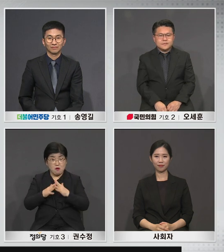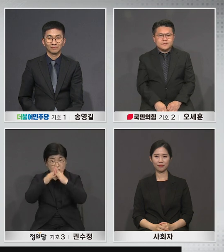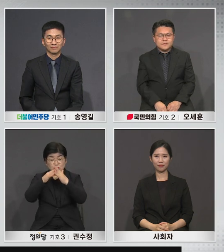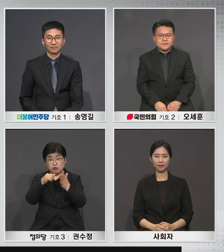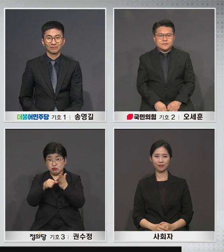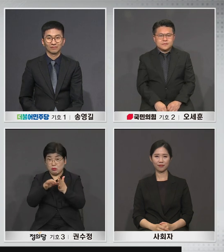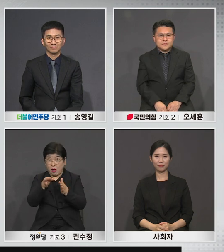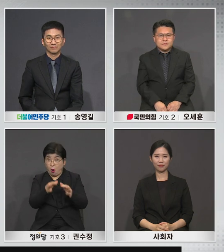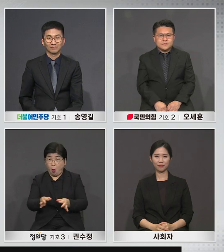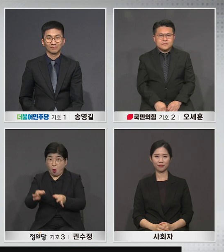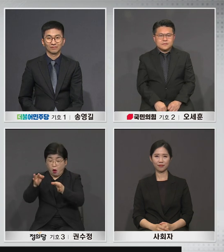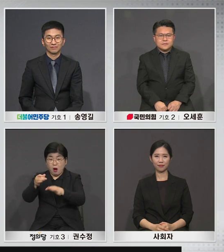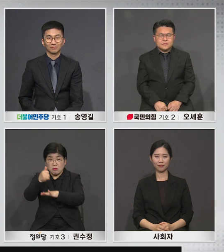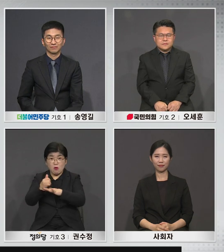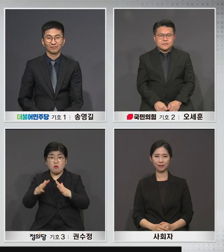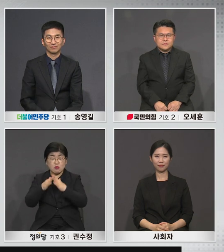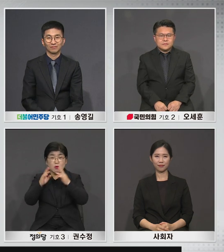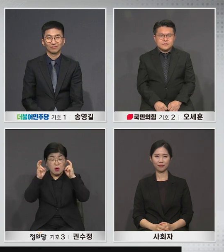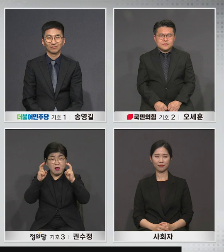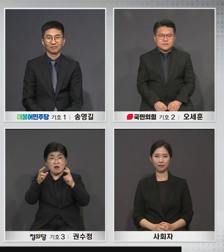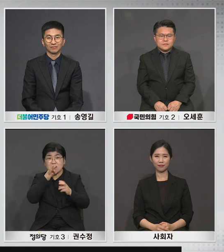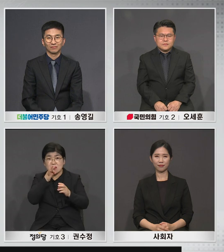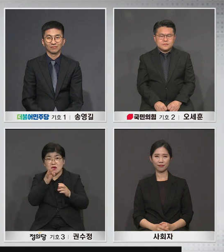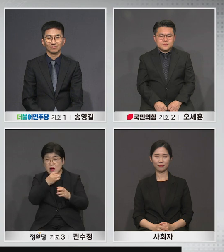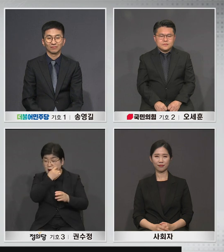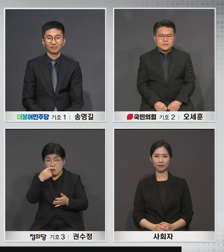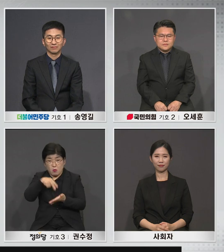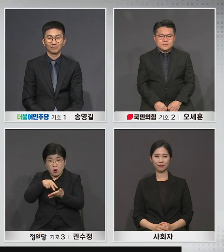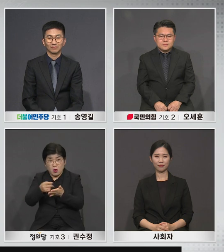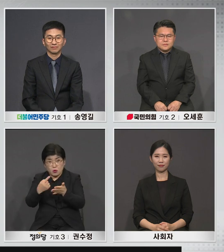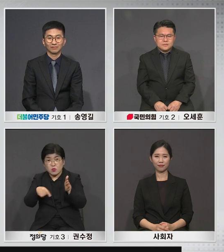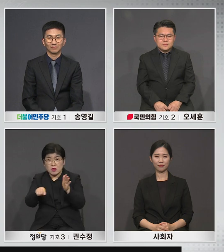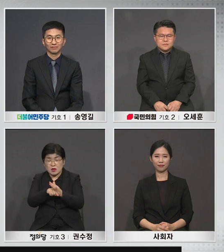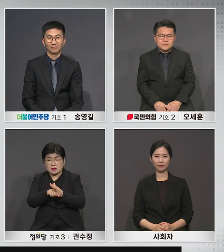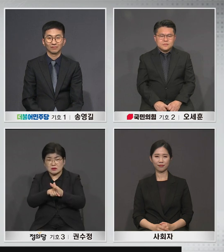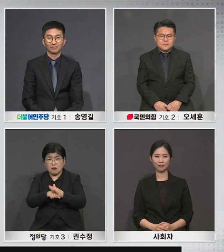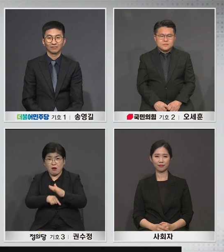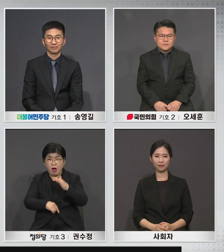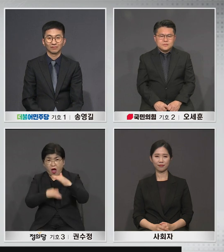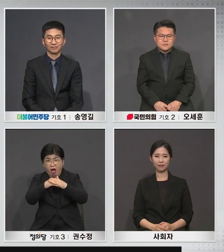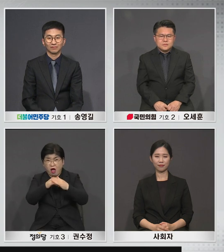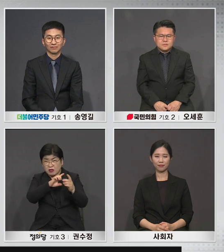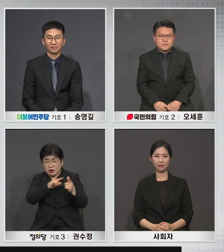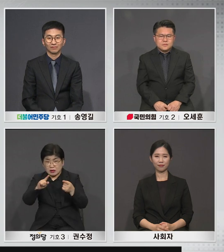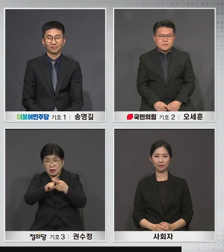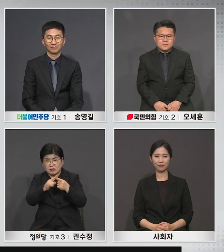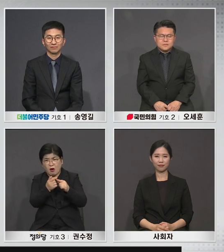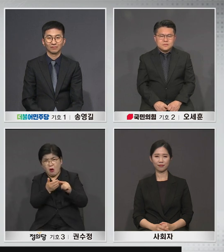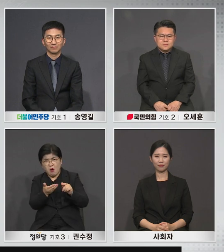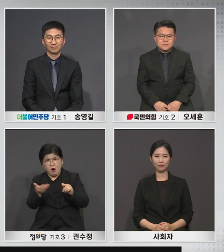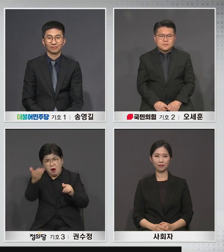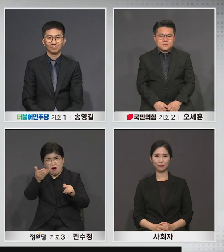건설사들의 이윤을 보장하기 위해서 분양가를 상한제로 묶어놓았던 주택 분양가 상한서를 올려줘야 하는 거 아니냐라는 말씀을